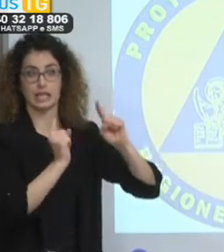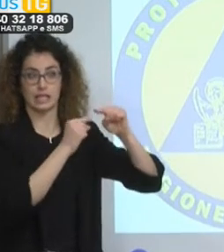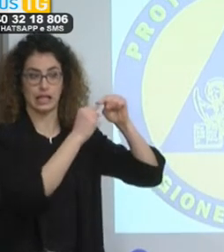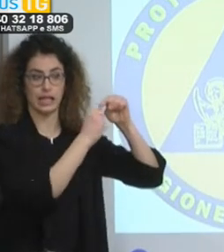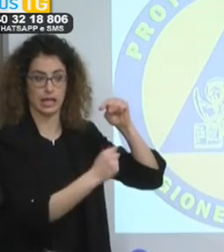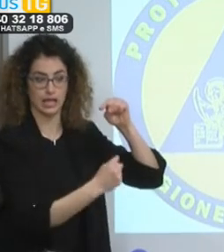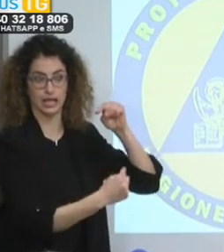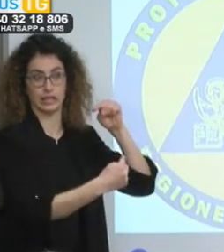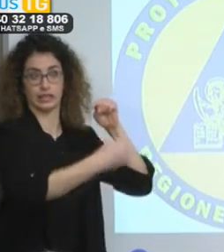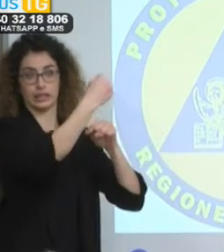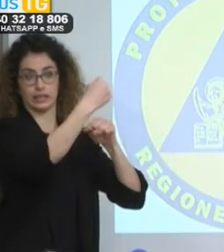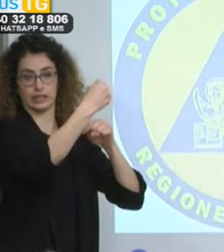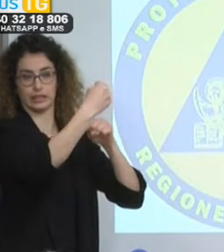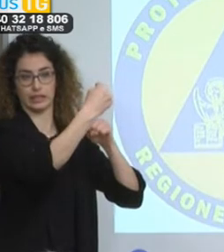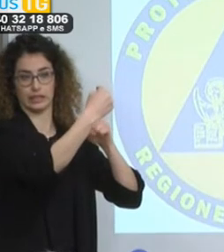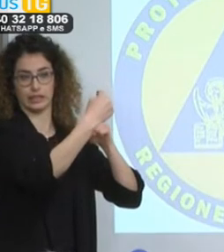avrebbe un dente che vedete, cioè non è,